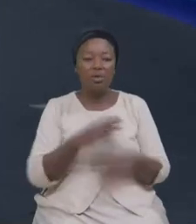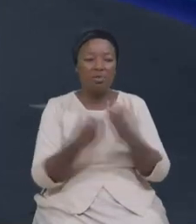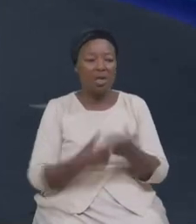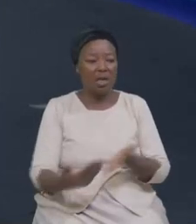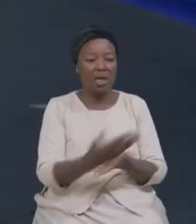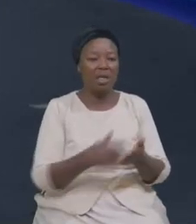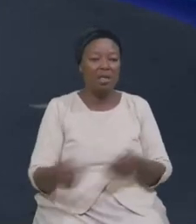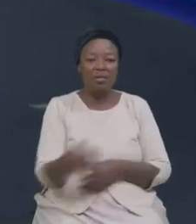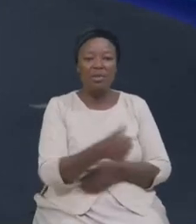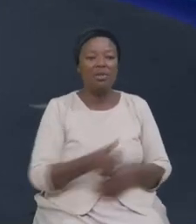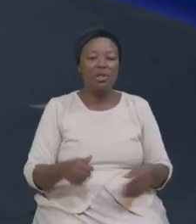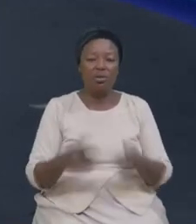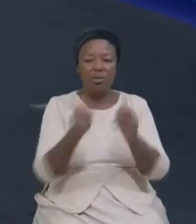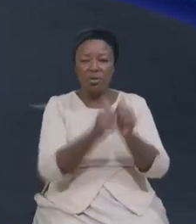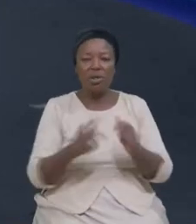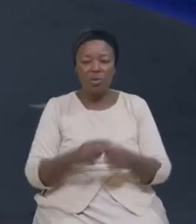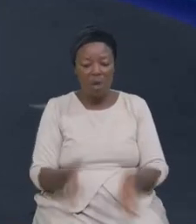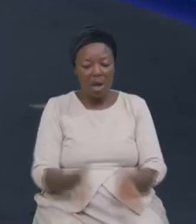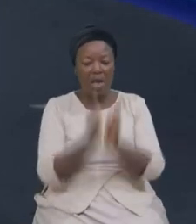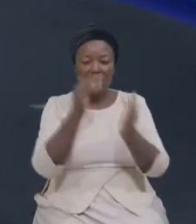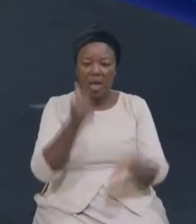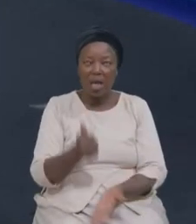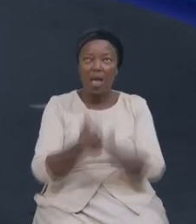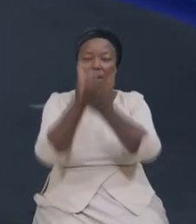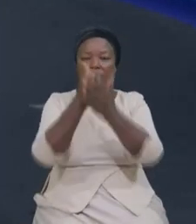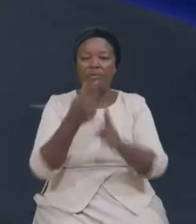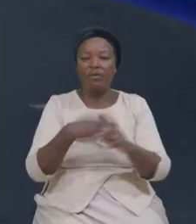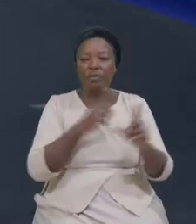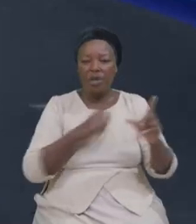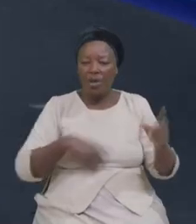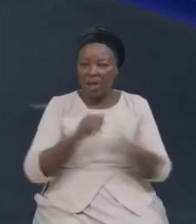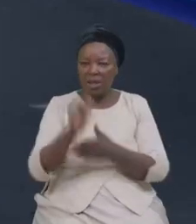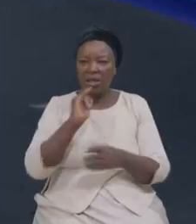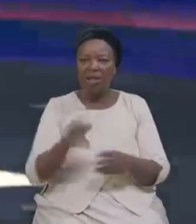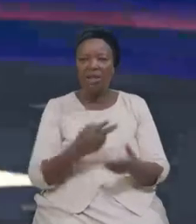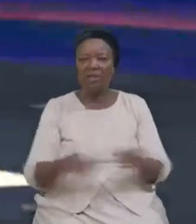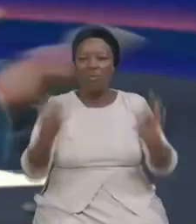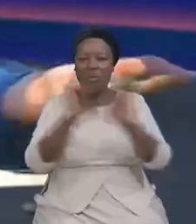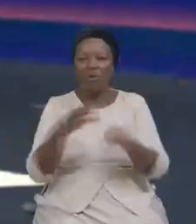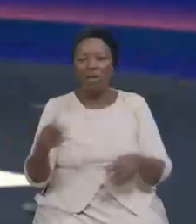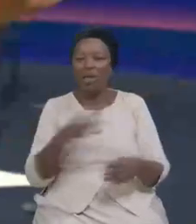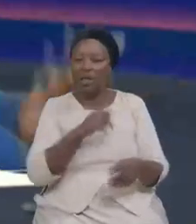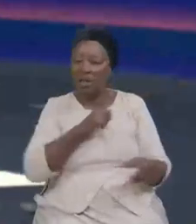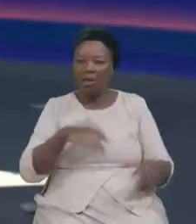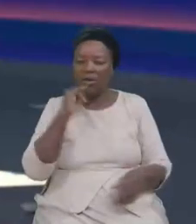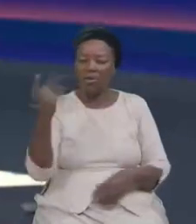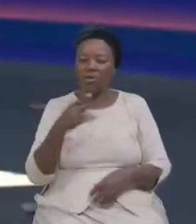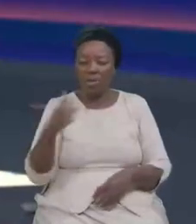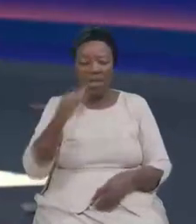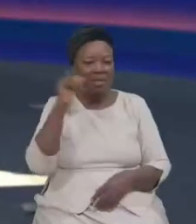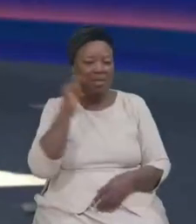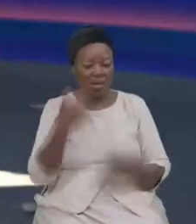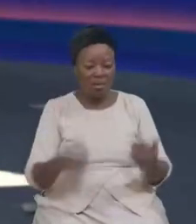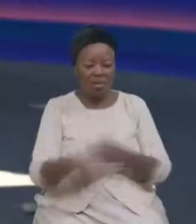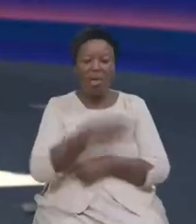s'assembla pour demander du secours de l'Éternel. Ça, c'est la chose importante. Et Dieu est toujours là, hier, aujourd'hui et éternellement. Il est là